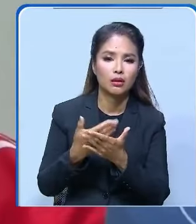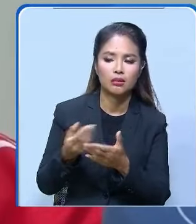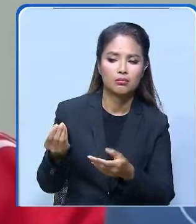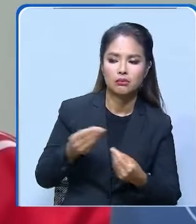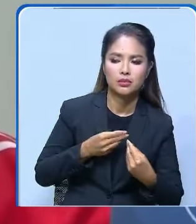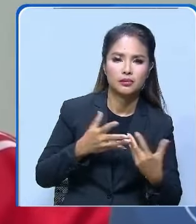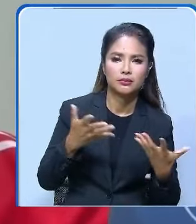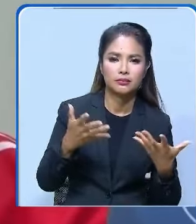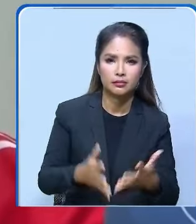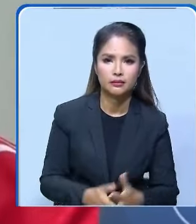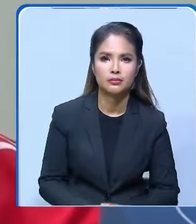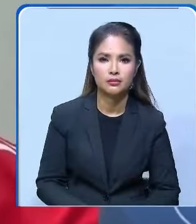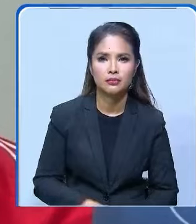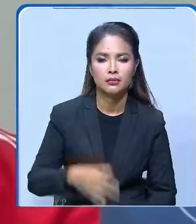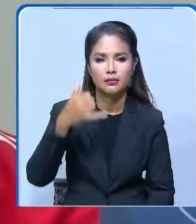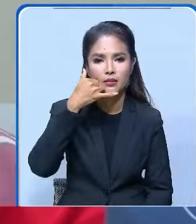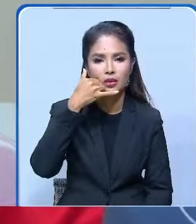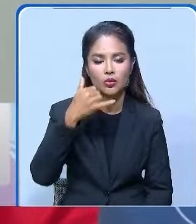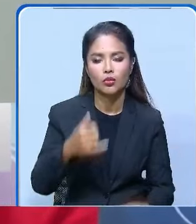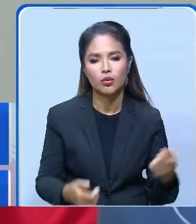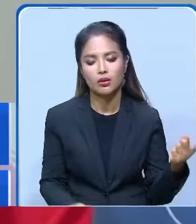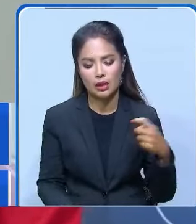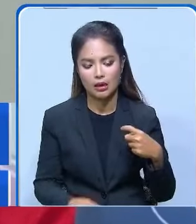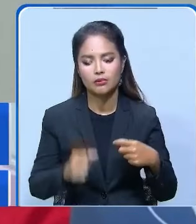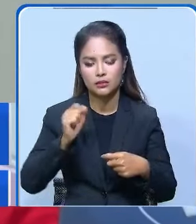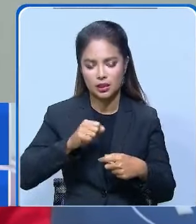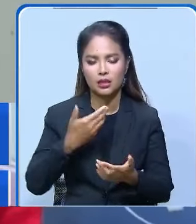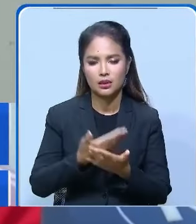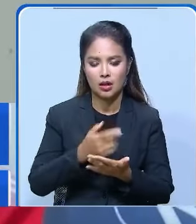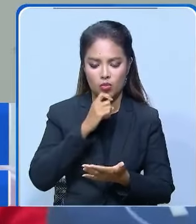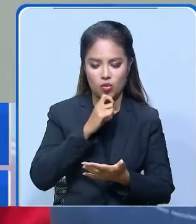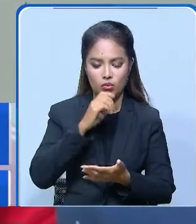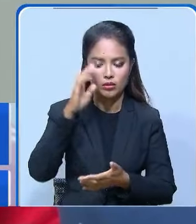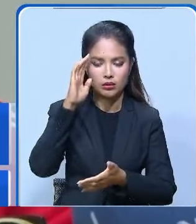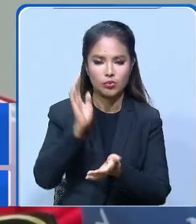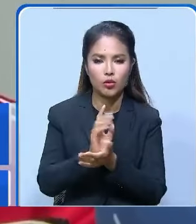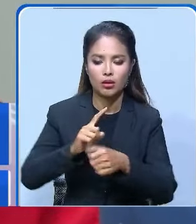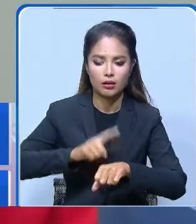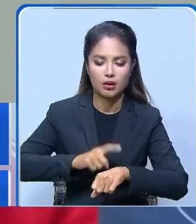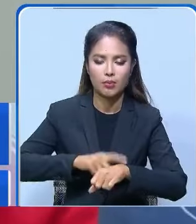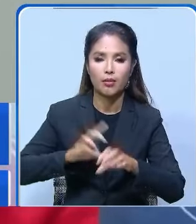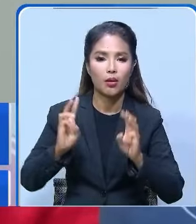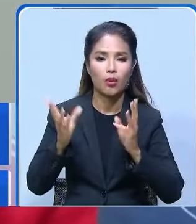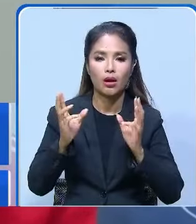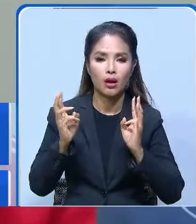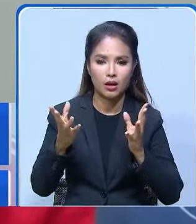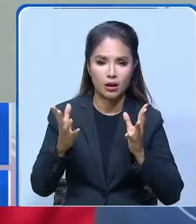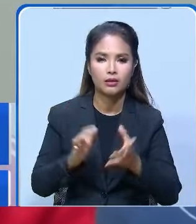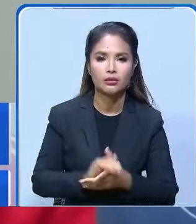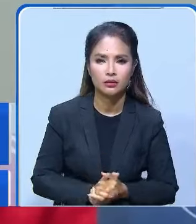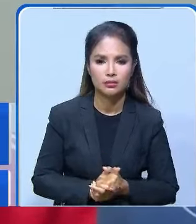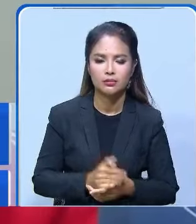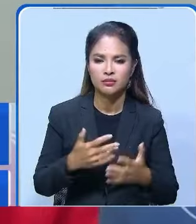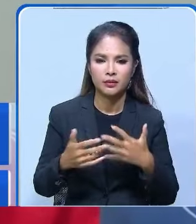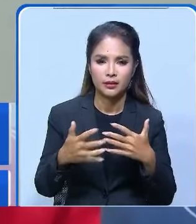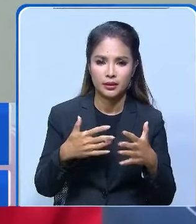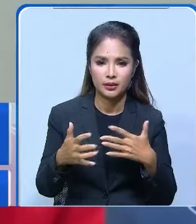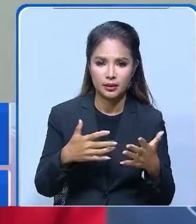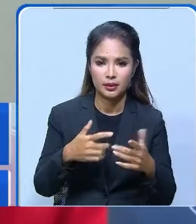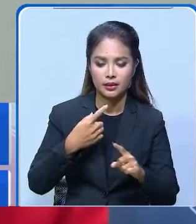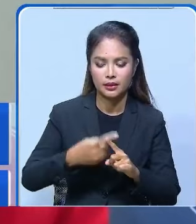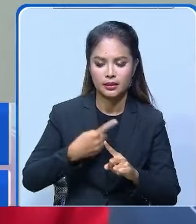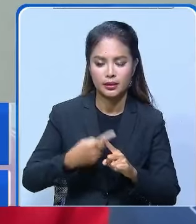หนูโทรถามค่ะเขาก็บอกใช่เงินอยู่ที่เขาแต่เขายังไม่มีเวลาให้อะไรนู่นนี่นั่นของเขาอะค่ะหนูก็เลยโอเคไม่เป็นไร กี่เดือนแล้วครับไม่มีเวล